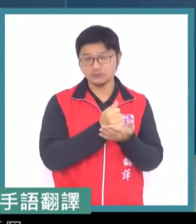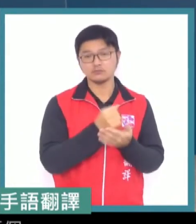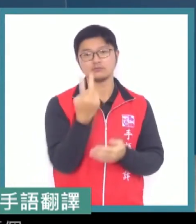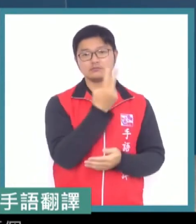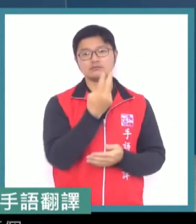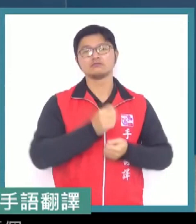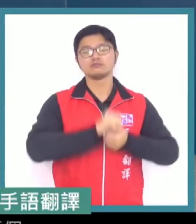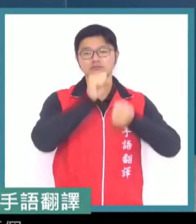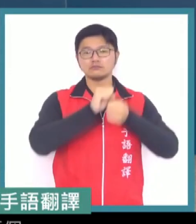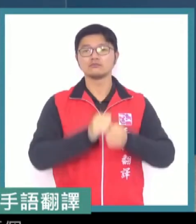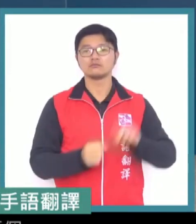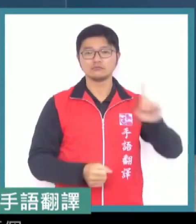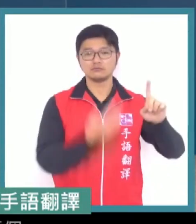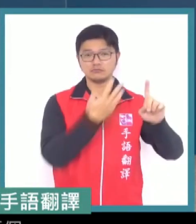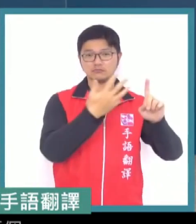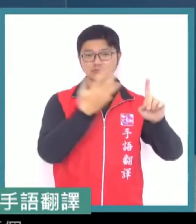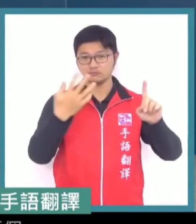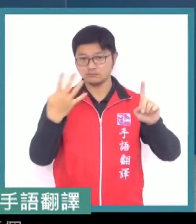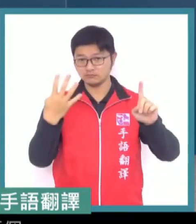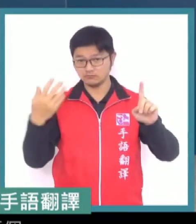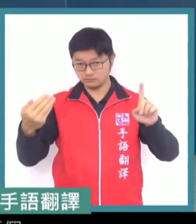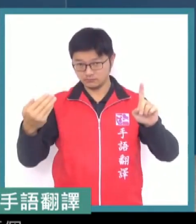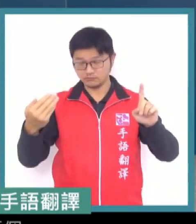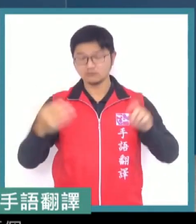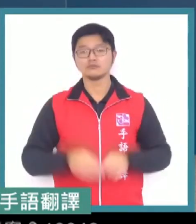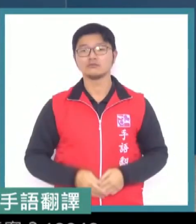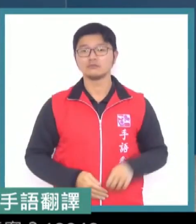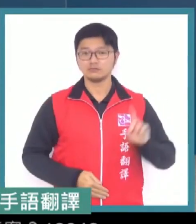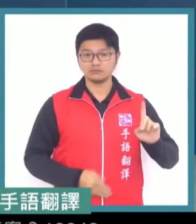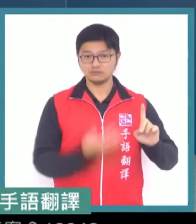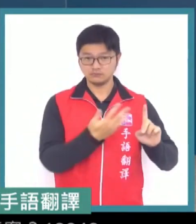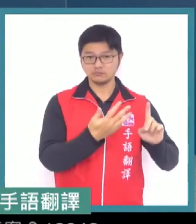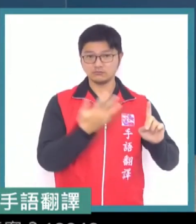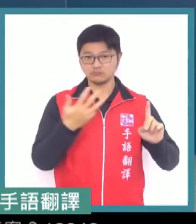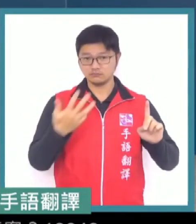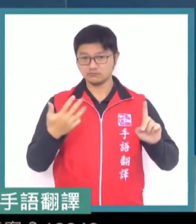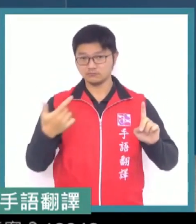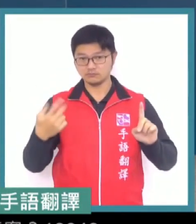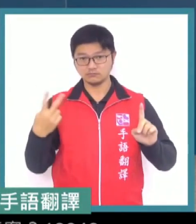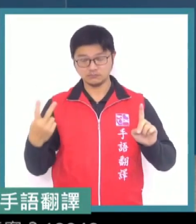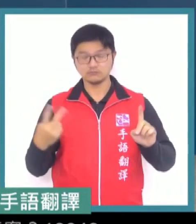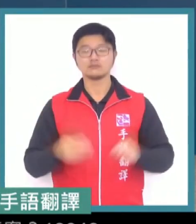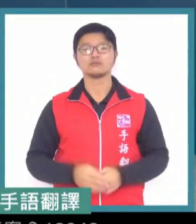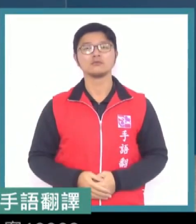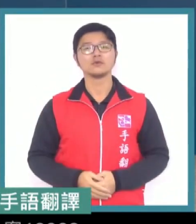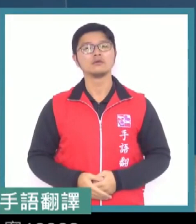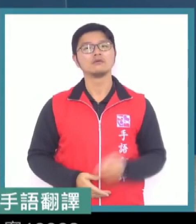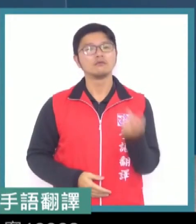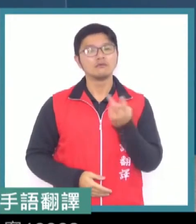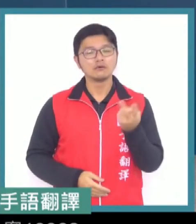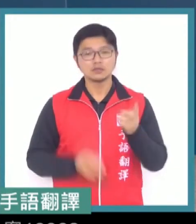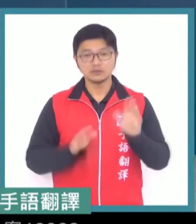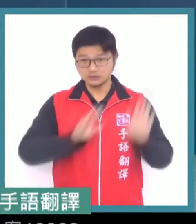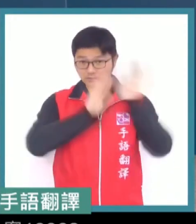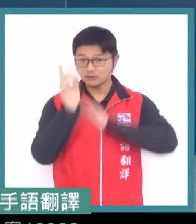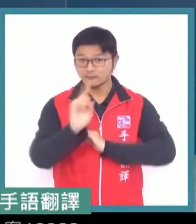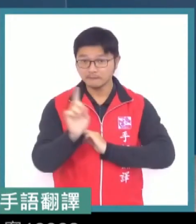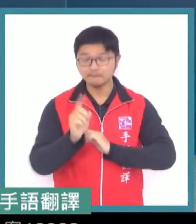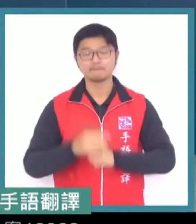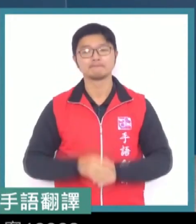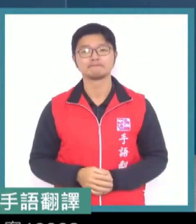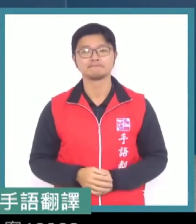案18849以及案18862，那这两位的情况分别